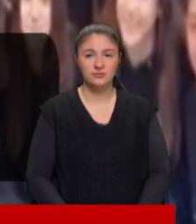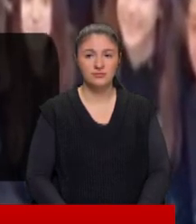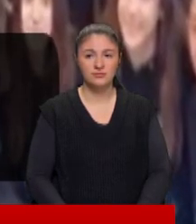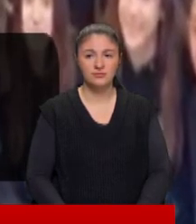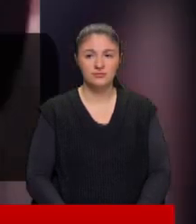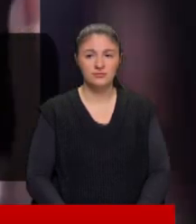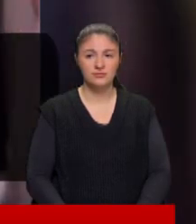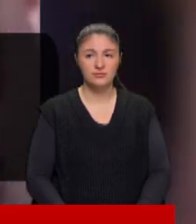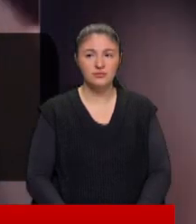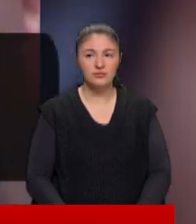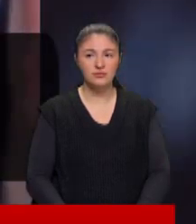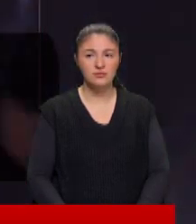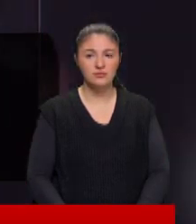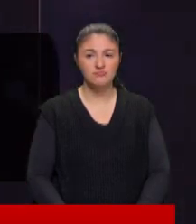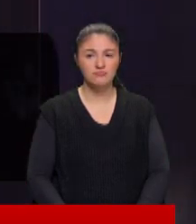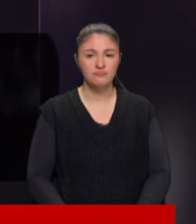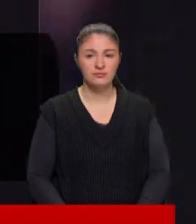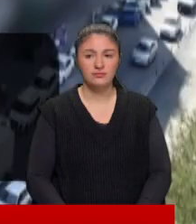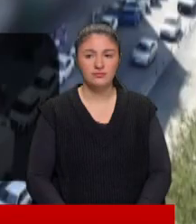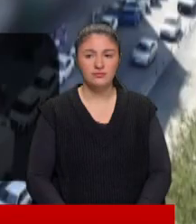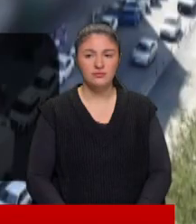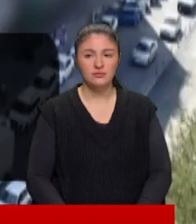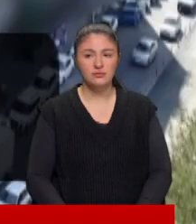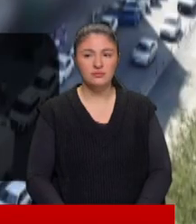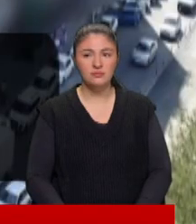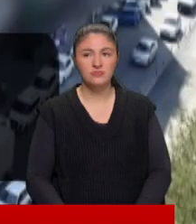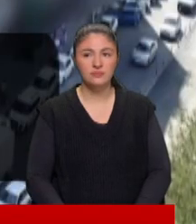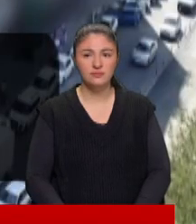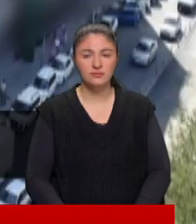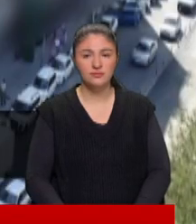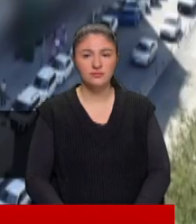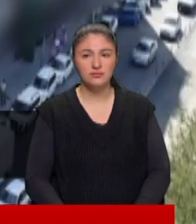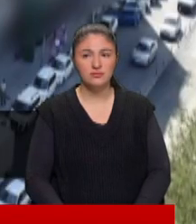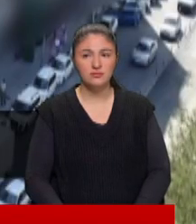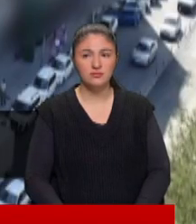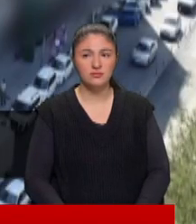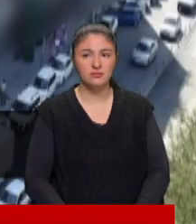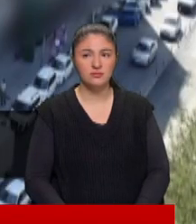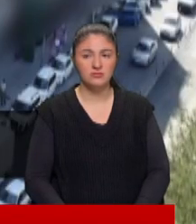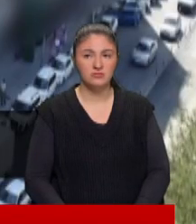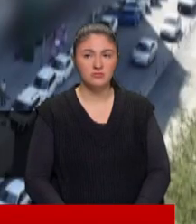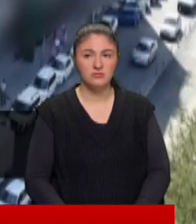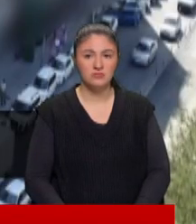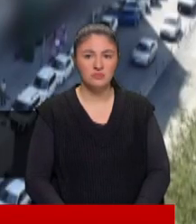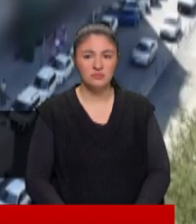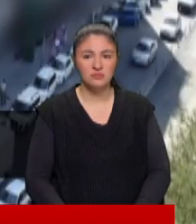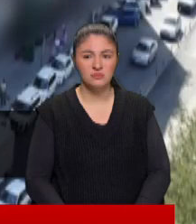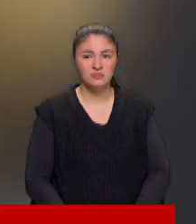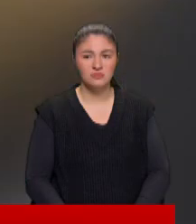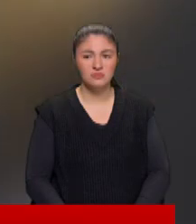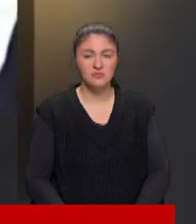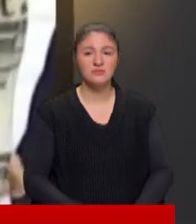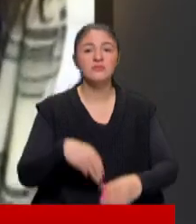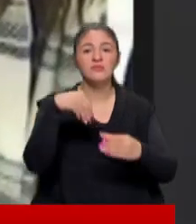bir şekilde düşük, çakıl, dere kumu kullanılmış. Yukarı katlara gidildikçe kolon boylarının azaldığı tespit